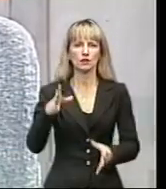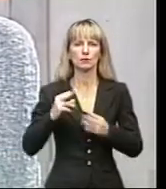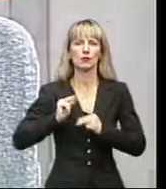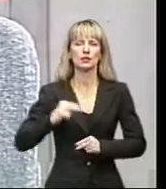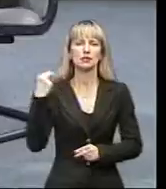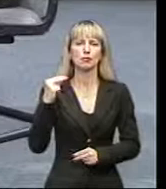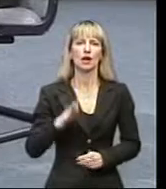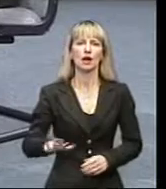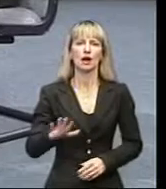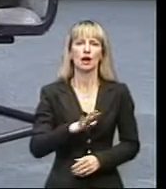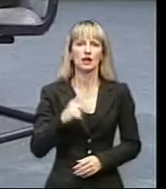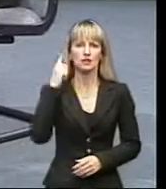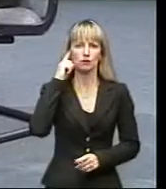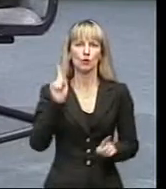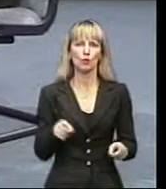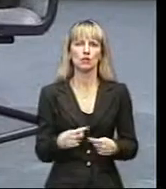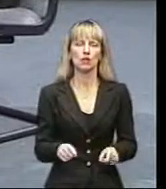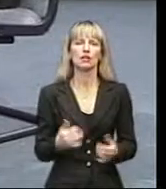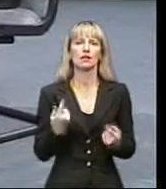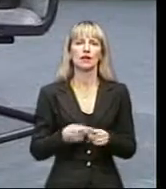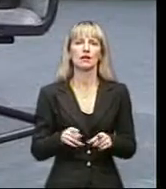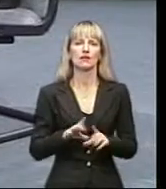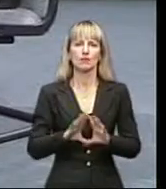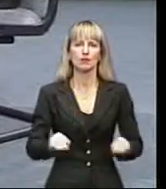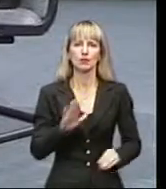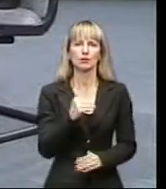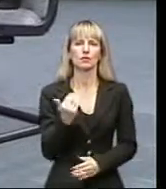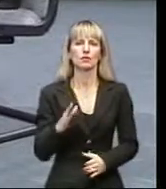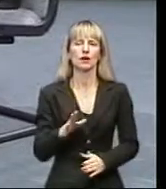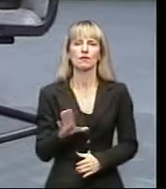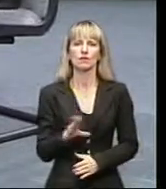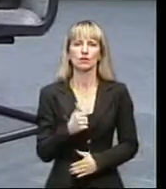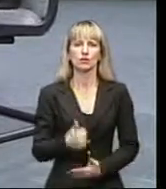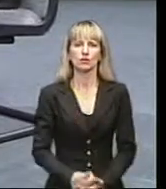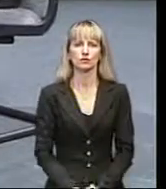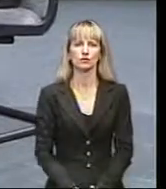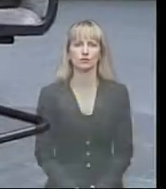Запорізького краєзнавчого музею. На цьому все, прощаюся з вами. На все добре. Дякую.